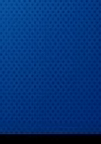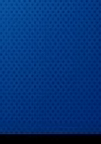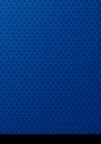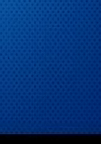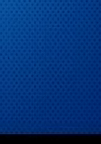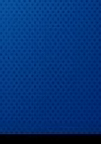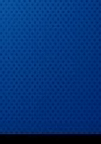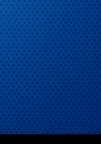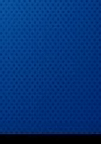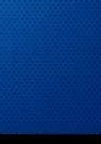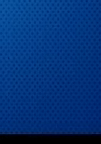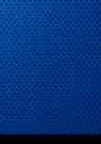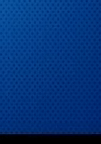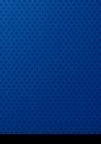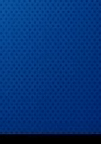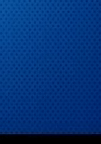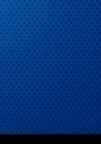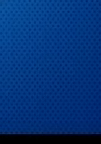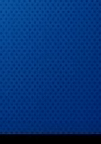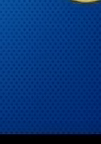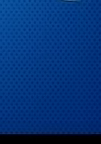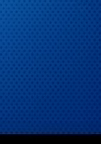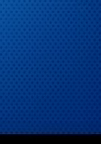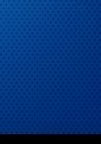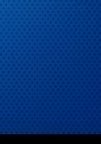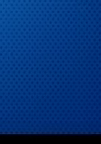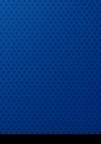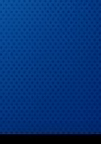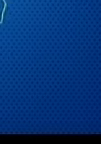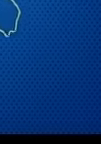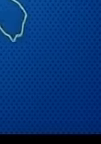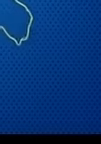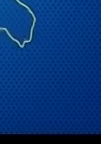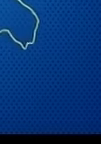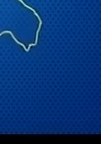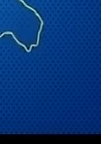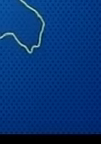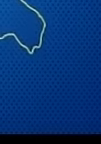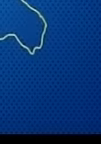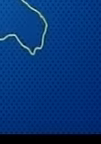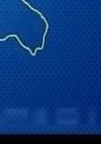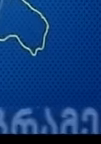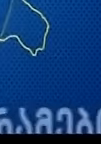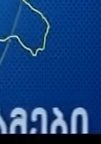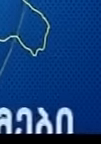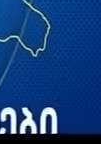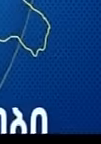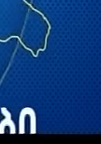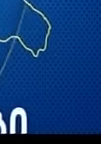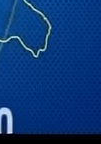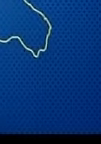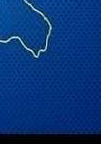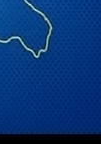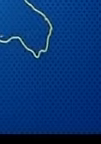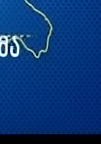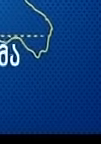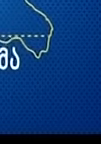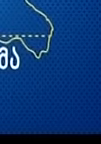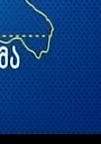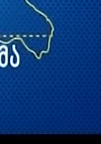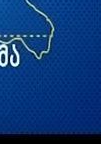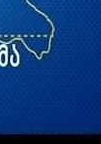ოცნების სწრაფი განვითარების პროგრამის ფარგლებში შემდგომი 4 წლის მანძილზე გაგრძელდება ჯანდაცვისა და სოციალური პროგრამების განვითარება.